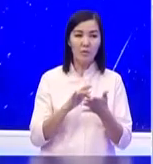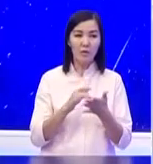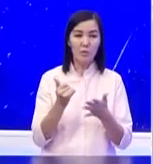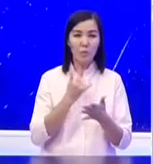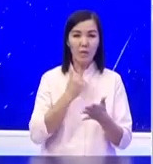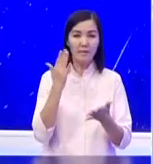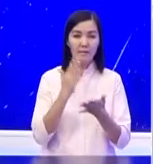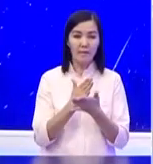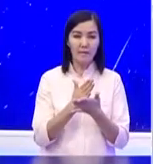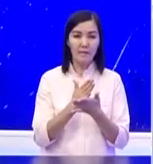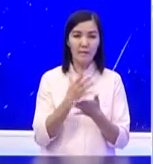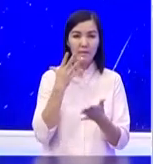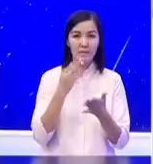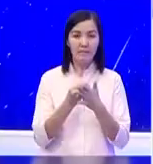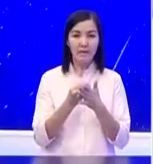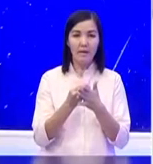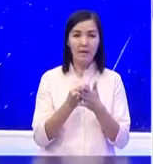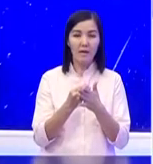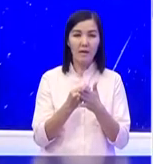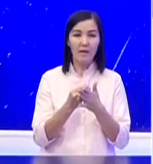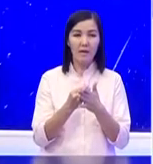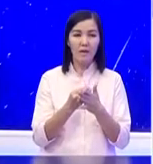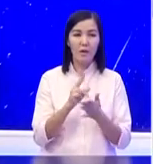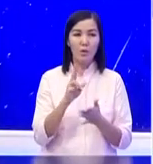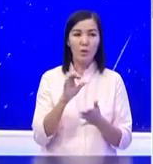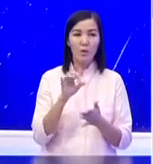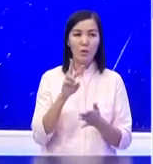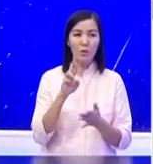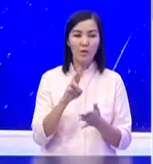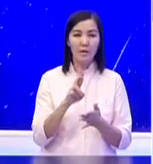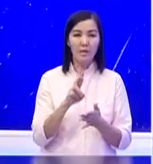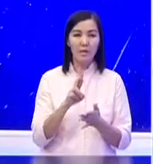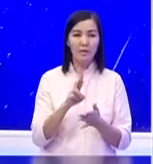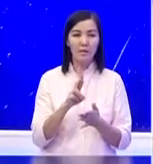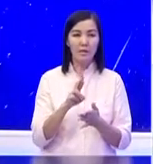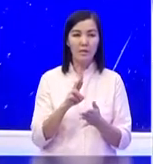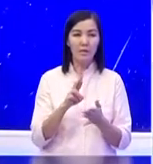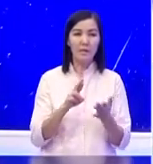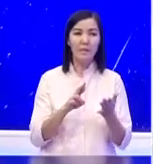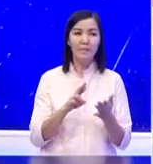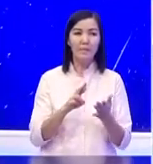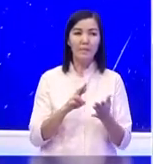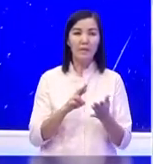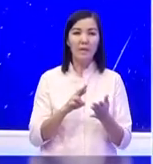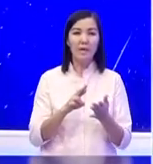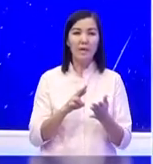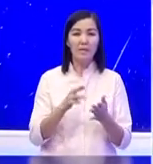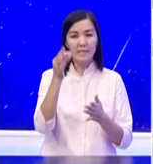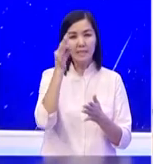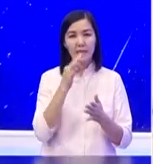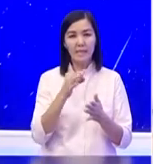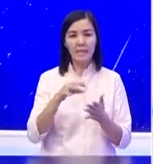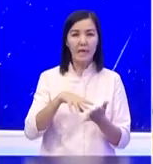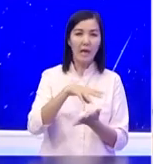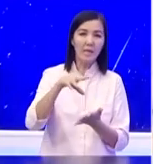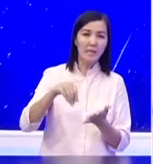нас есть своя фабрика кухни. О фабрике кухни разговор особый. Она будет радовать талдыкурганцев шедеврами кондитерского и